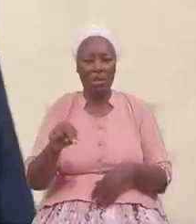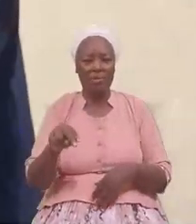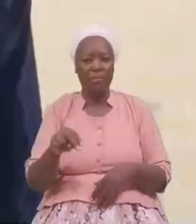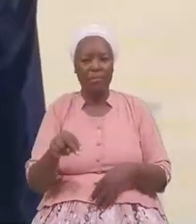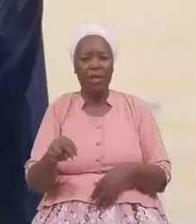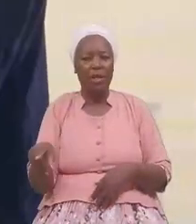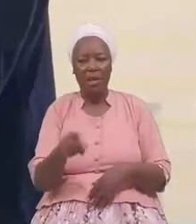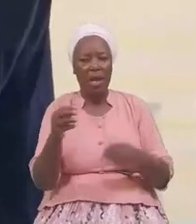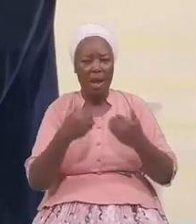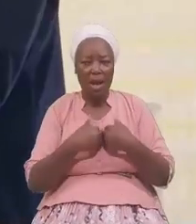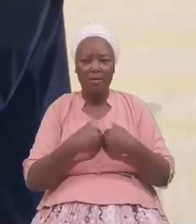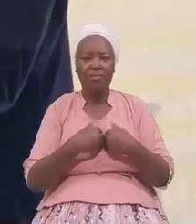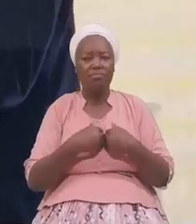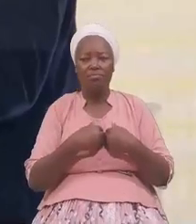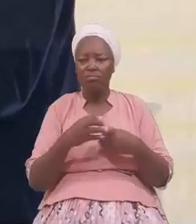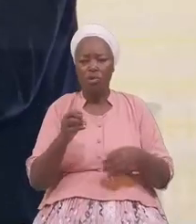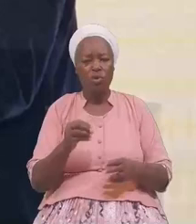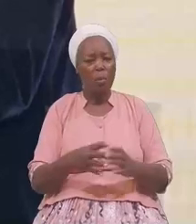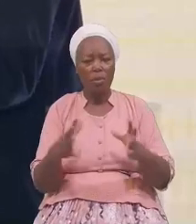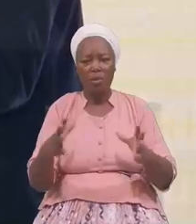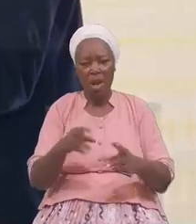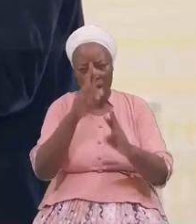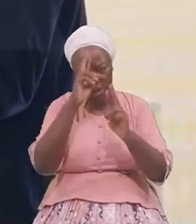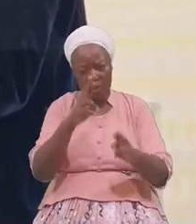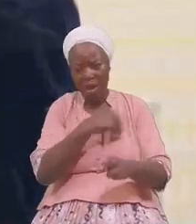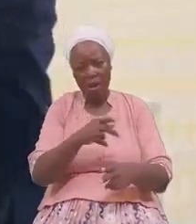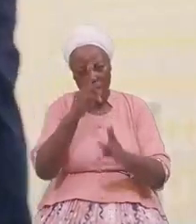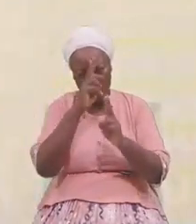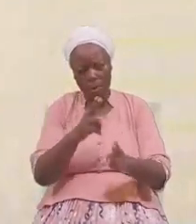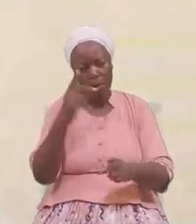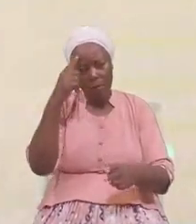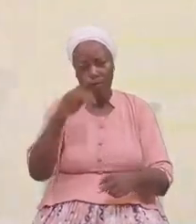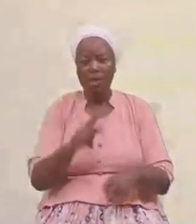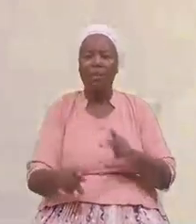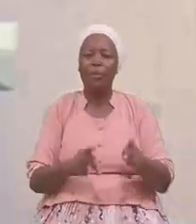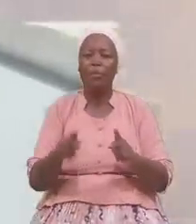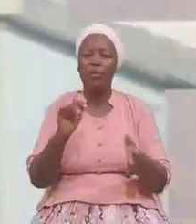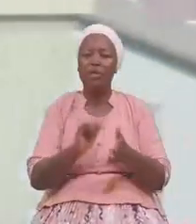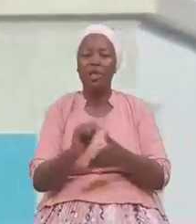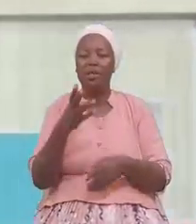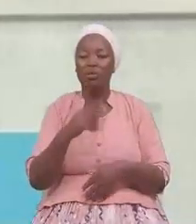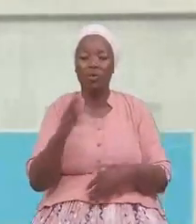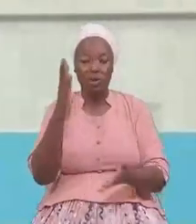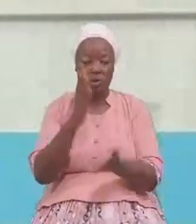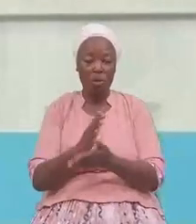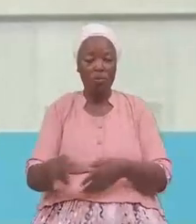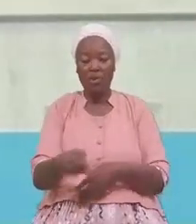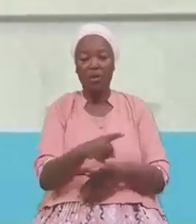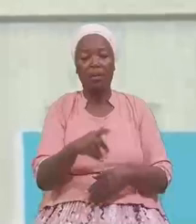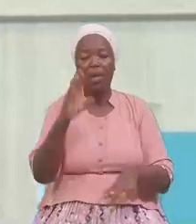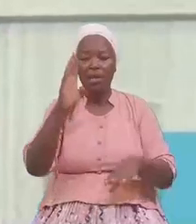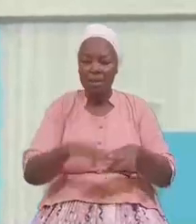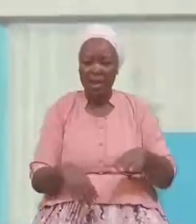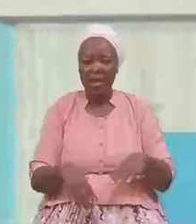ont tellement de respect et d'honneur pour ceux-là qui vont les faire taire que